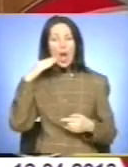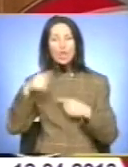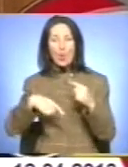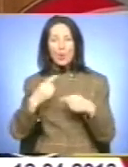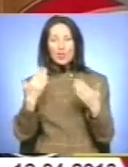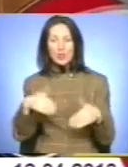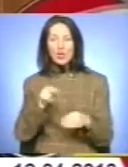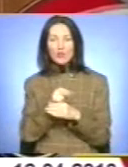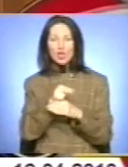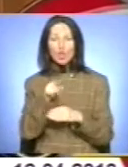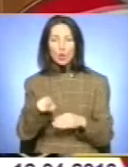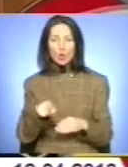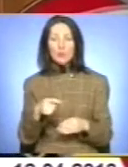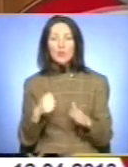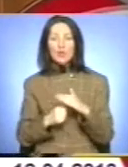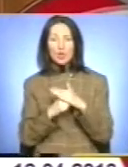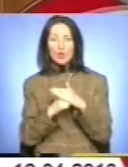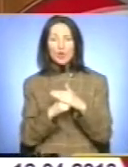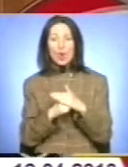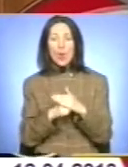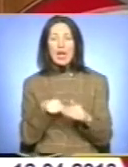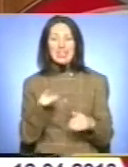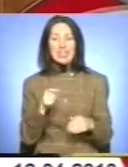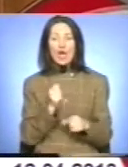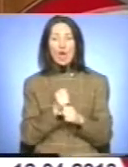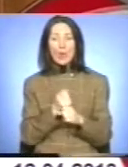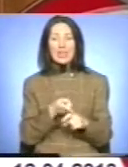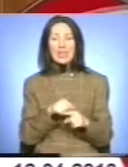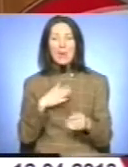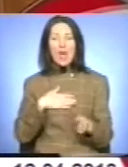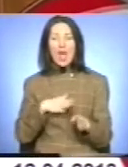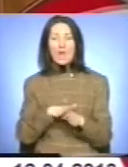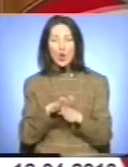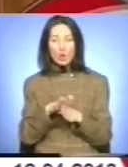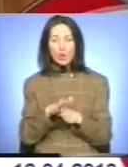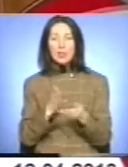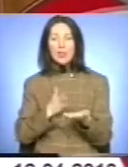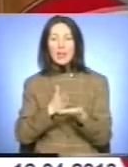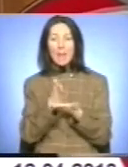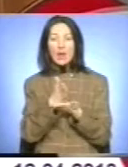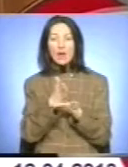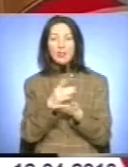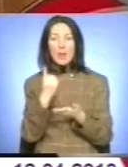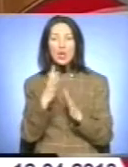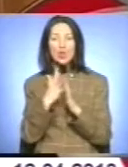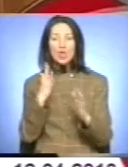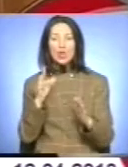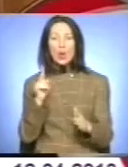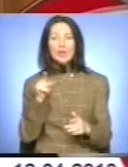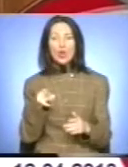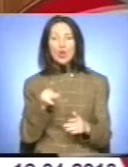гурток. В основному ті роботи, які ми виконуємо, вони направлені в першу чергу на те,